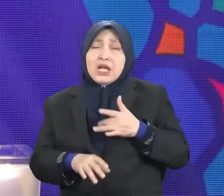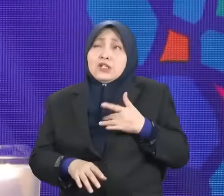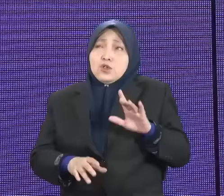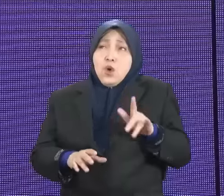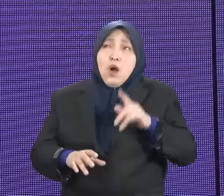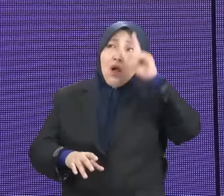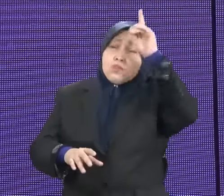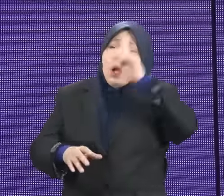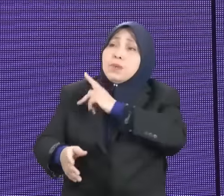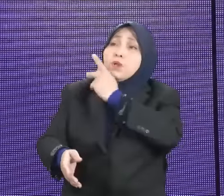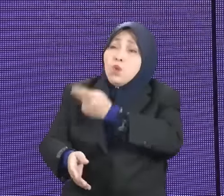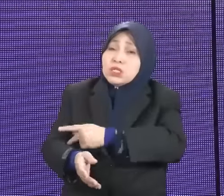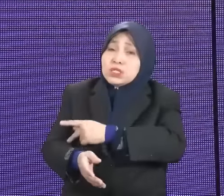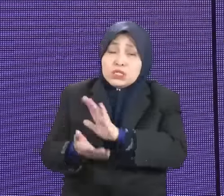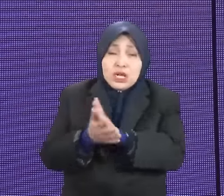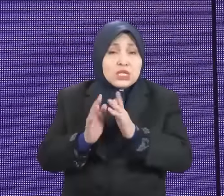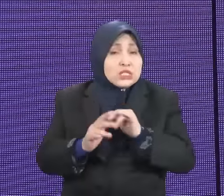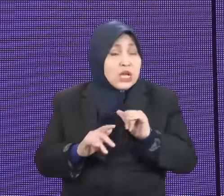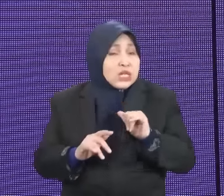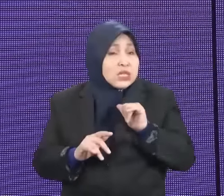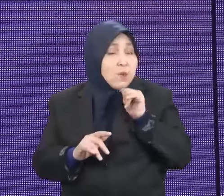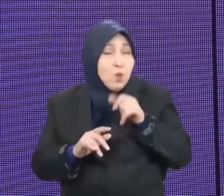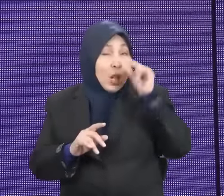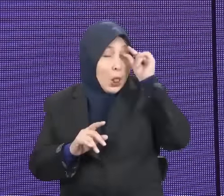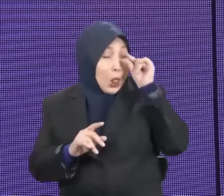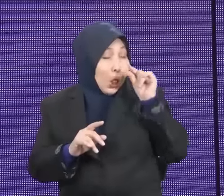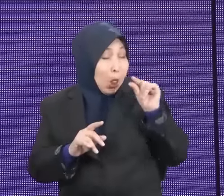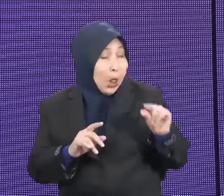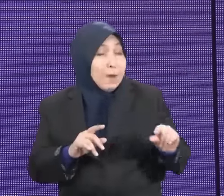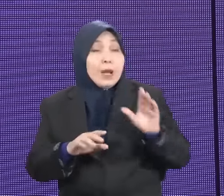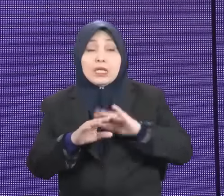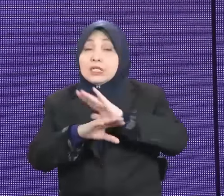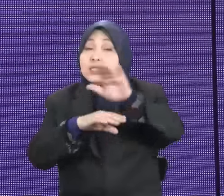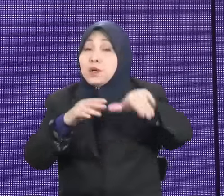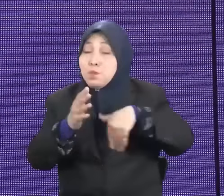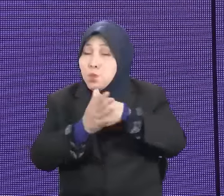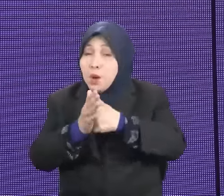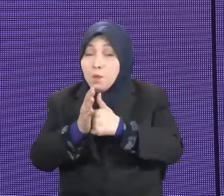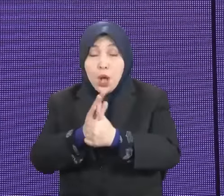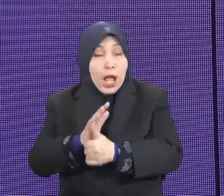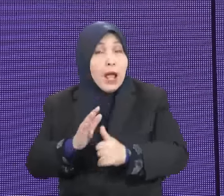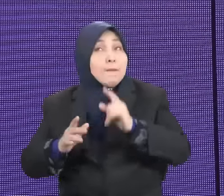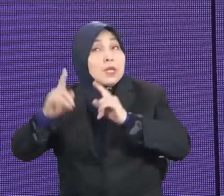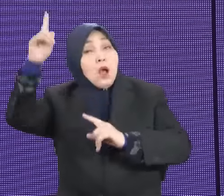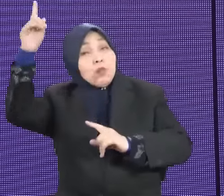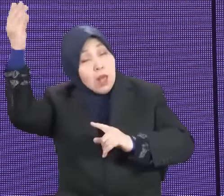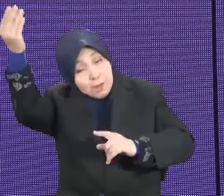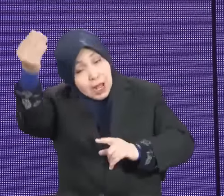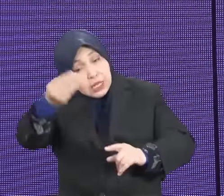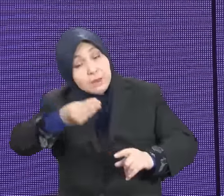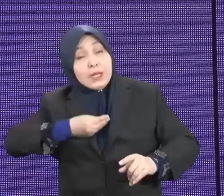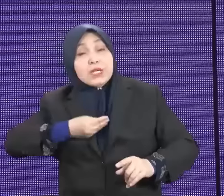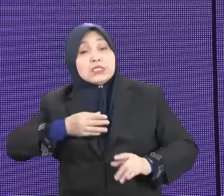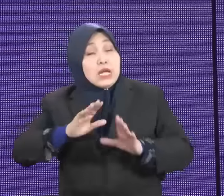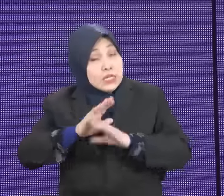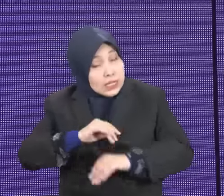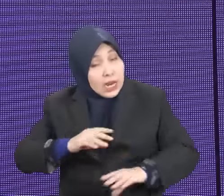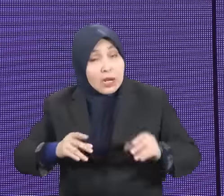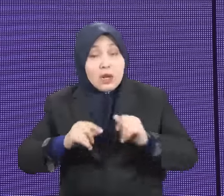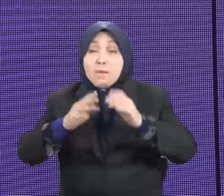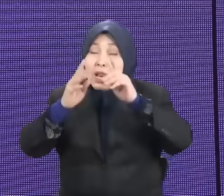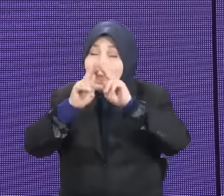berkuasa jadi saya tak pandang enteng kepada semua potensi yang Allah beri kepada saya dan potensi besar